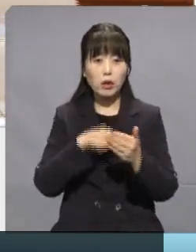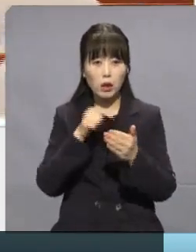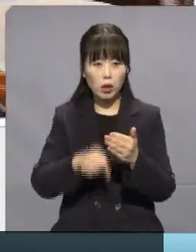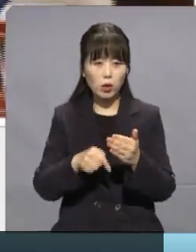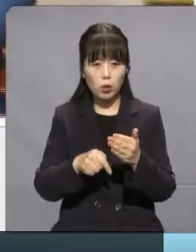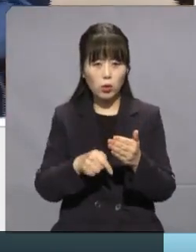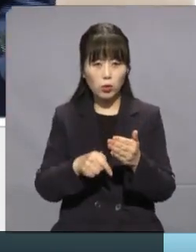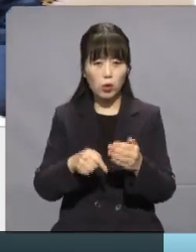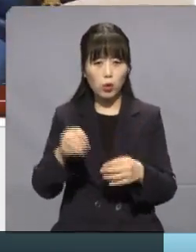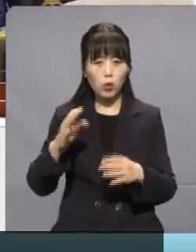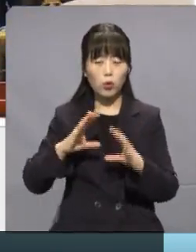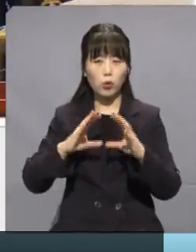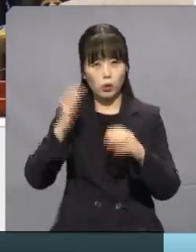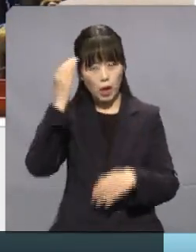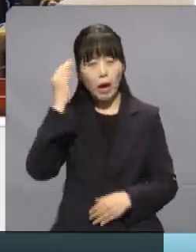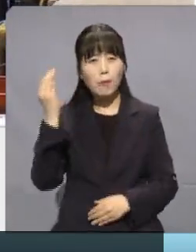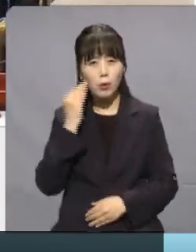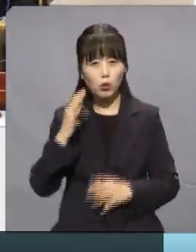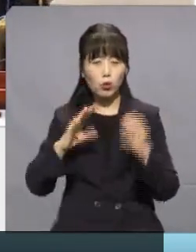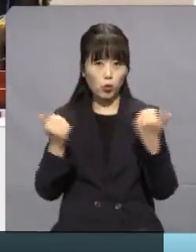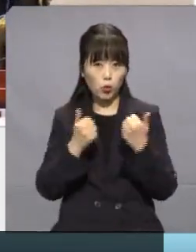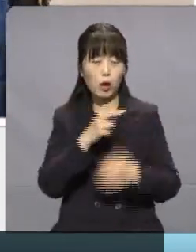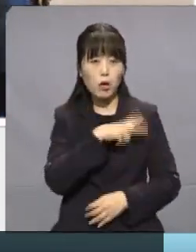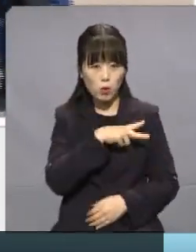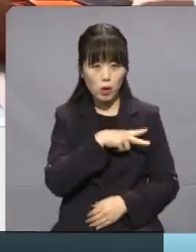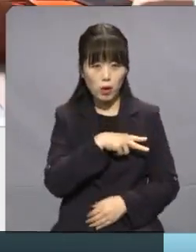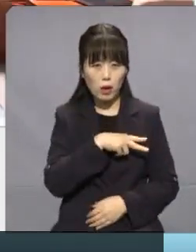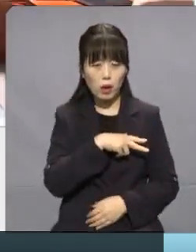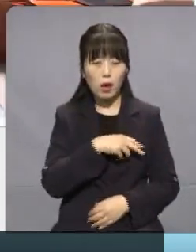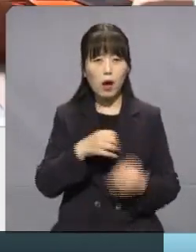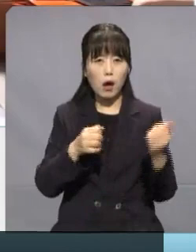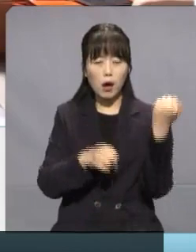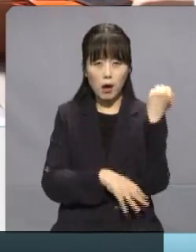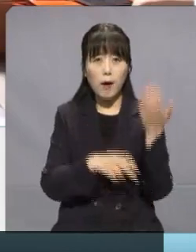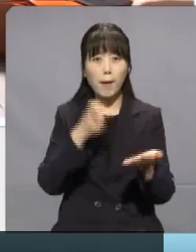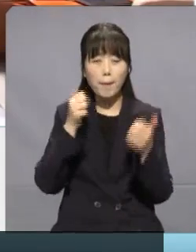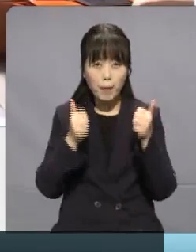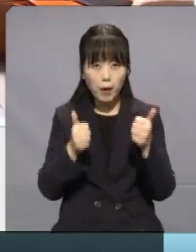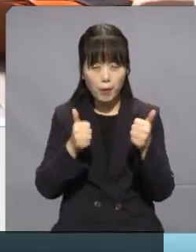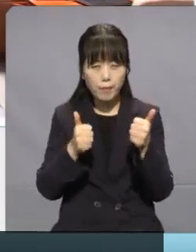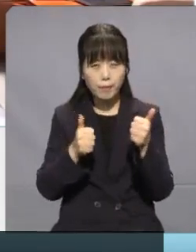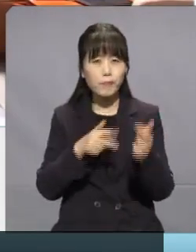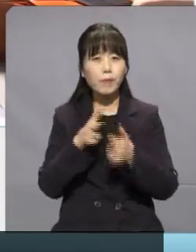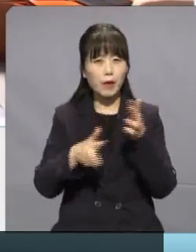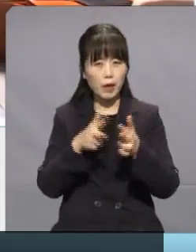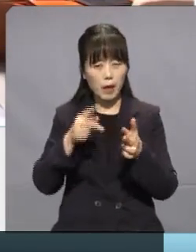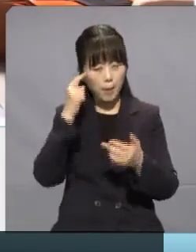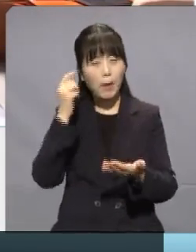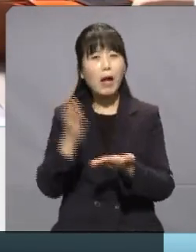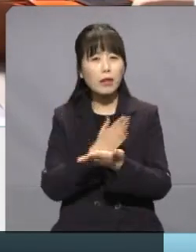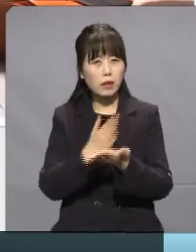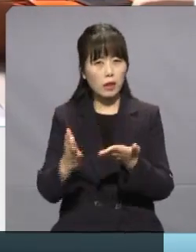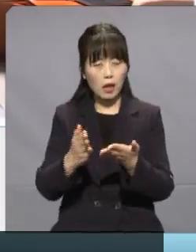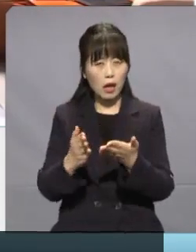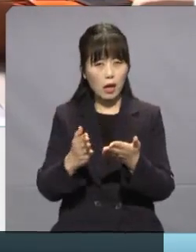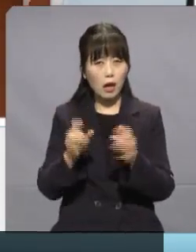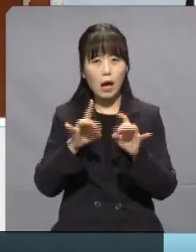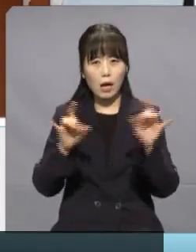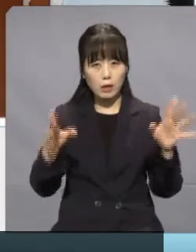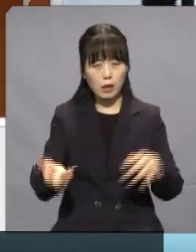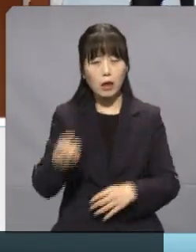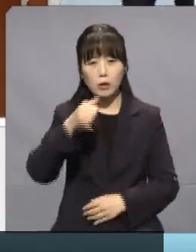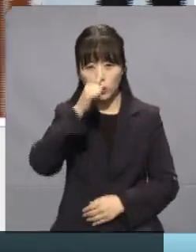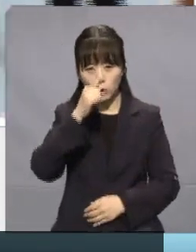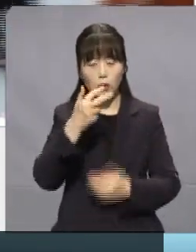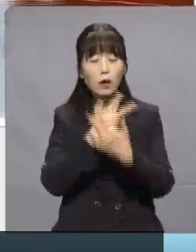명색이 대한민국 국회의 분들입니다 그리고 그분들도 다 나름대로 헌법 기관으로서 자기 판단 능력이 되는 분들이에요 그리고 이재명